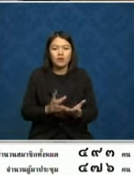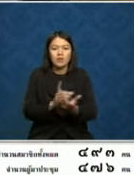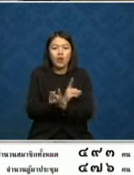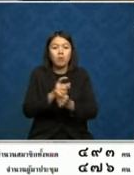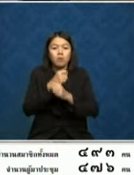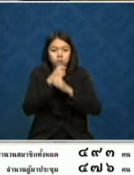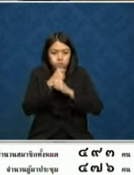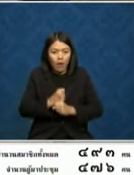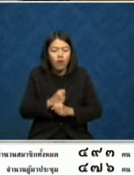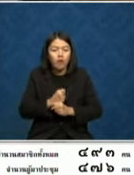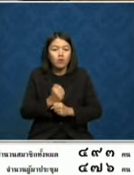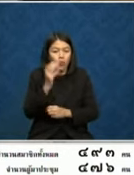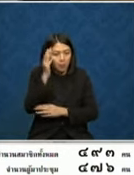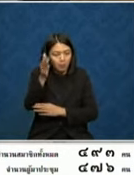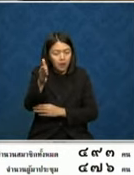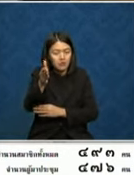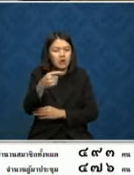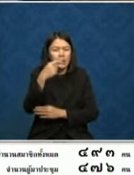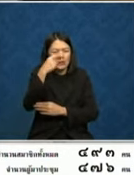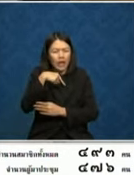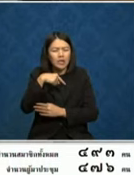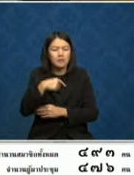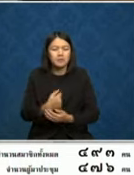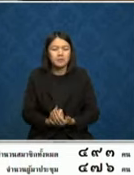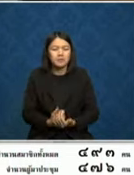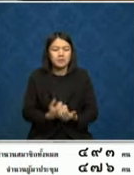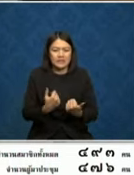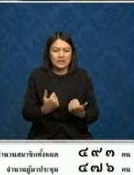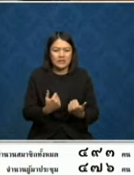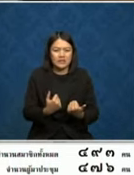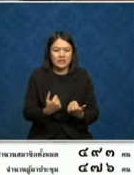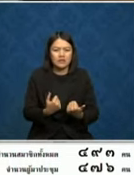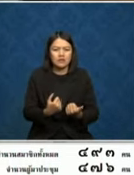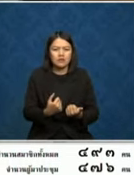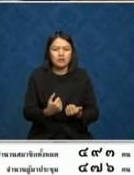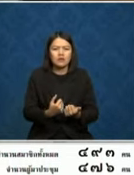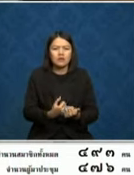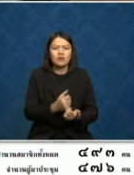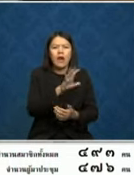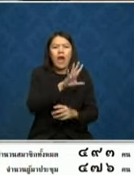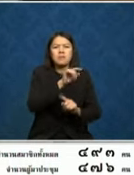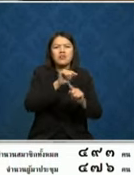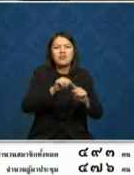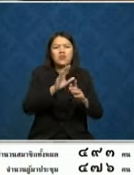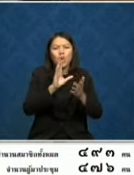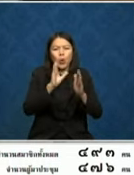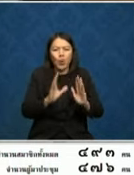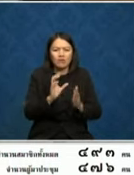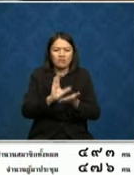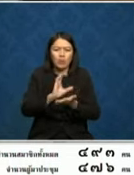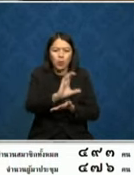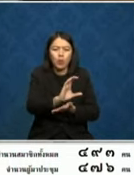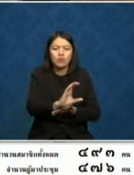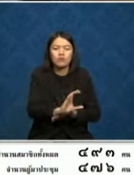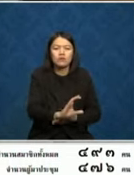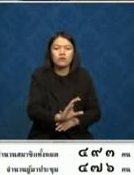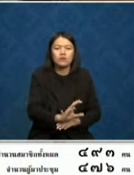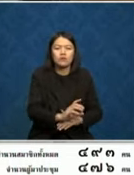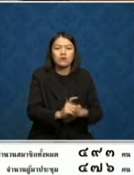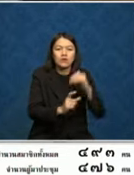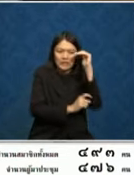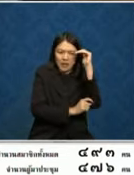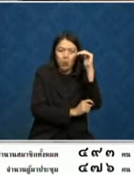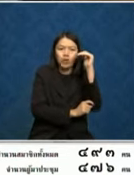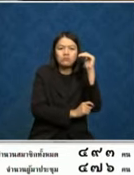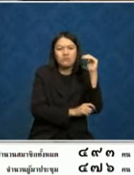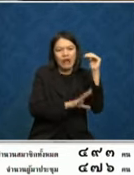อายุประเทศไทยครับท่านประธานครับกระจุกนักลงทุนอยู่ที่ 5% ของประเทศครับสิงคโปร์อยู่ที่50 10เท่า